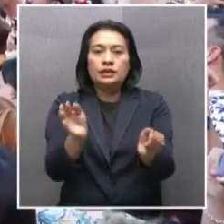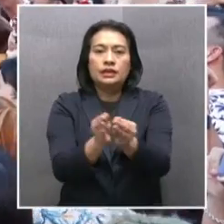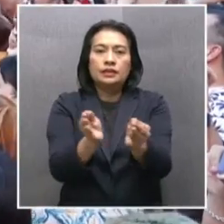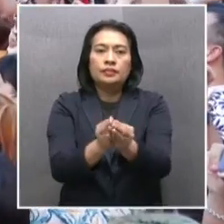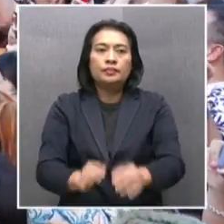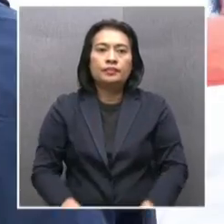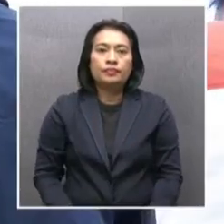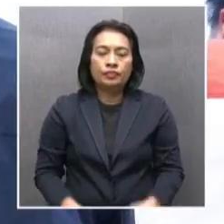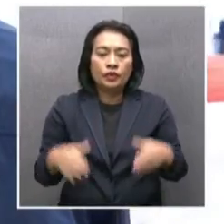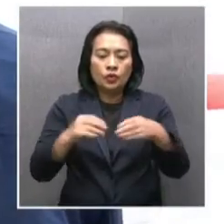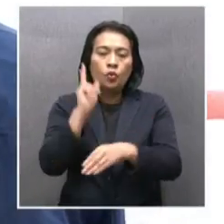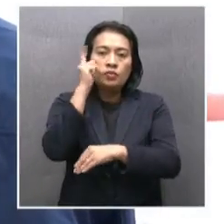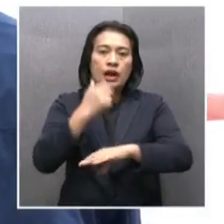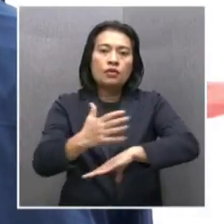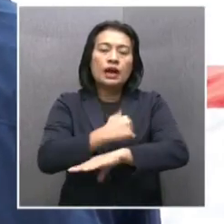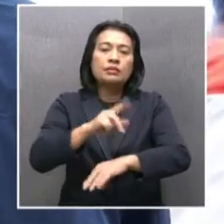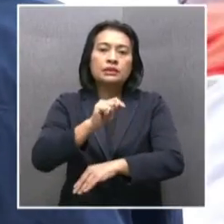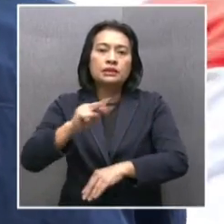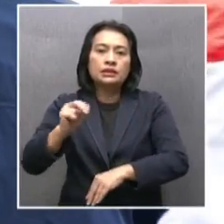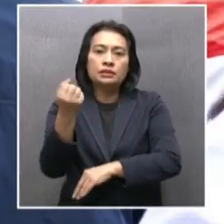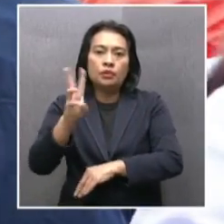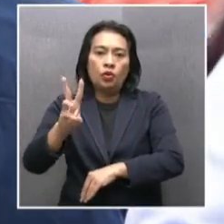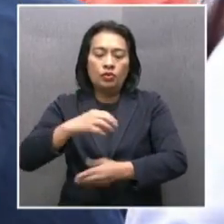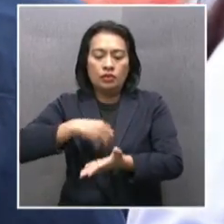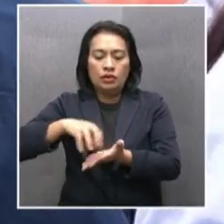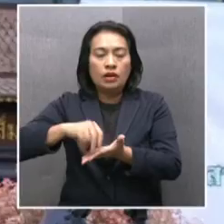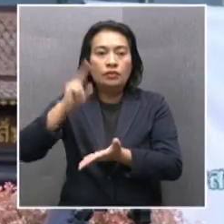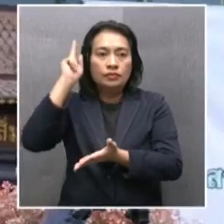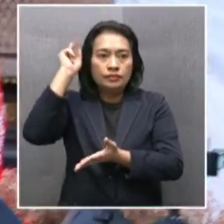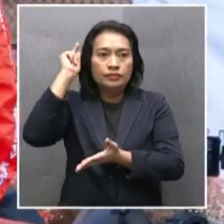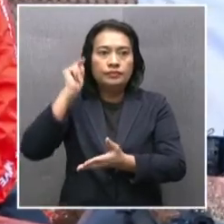ข่าวการเมืองทีเอ็นช่อง16รายงาน